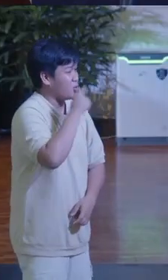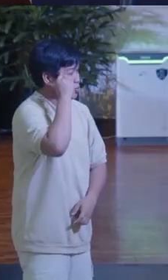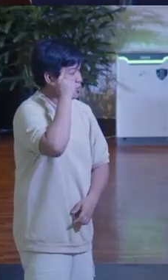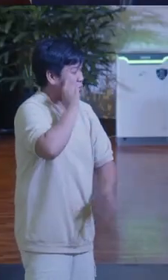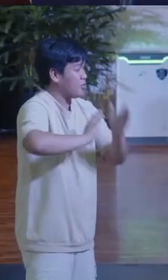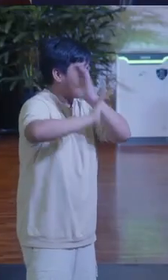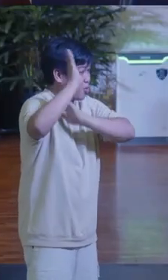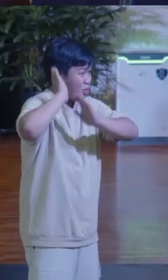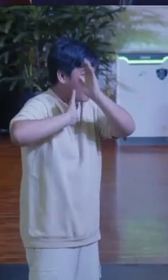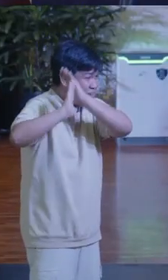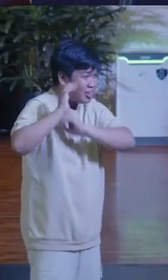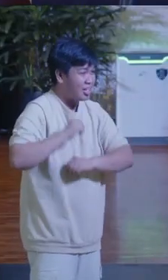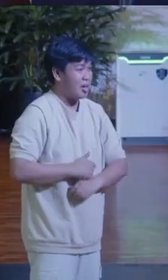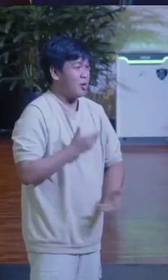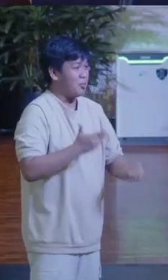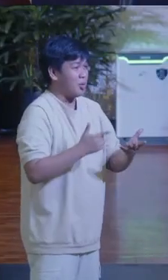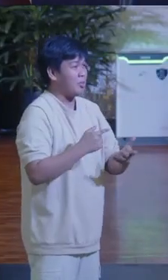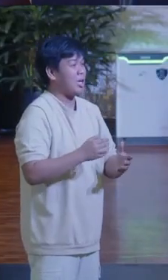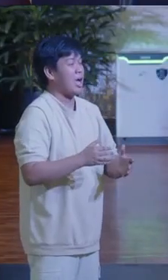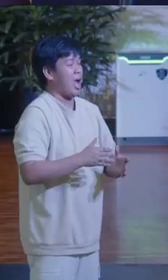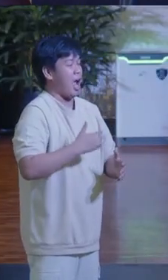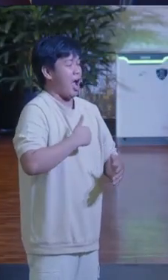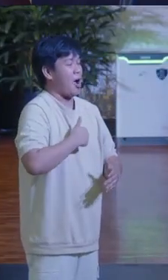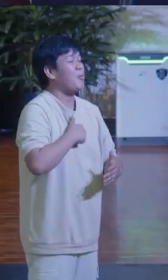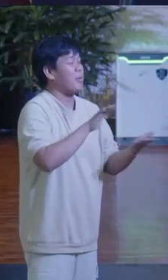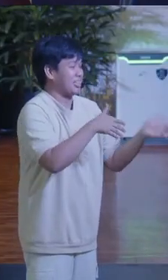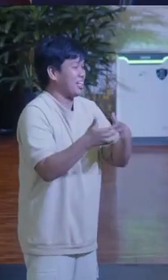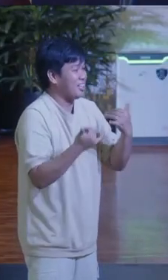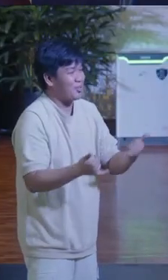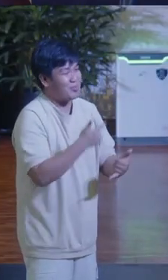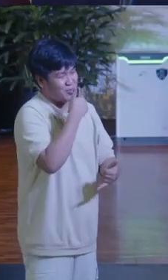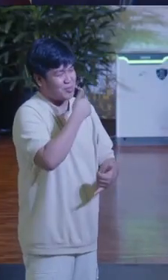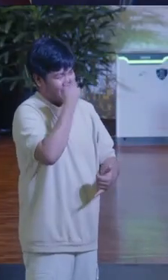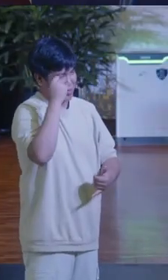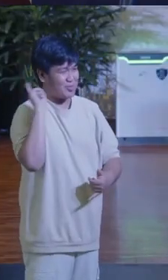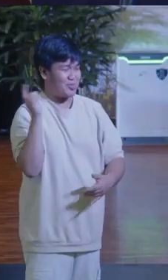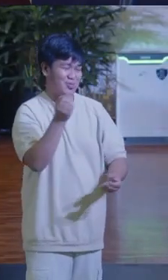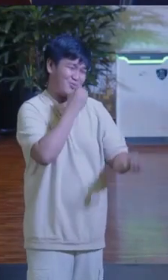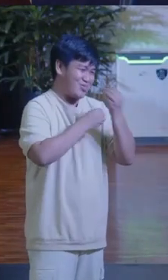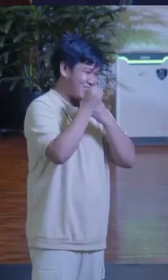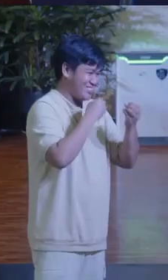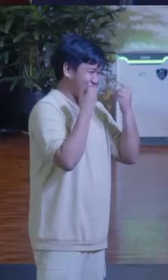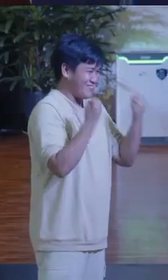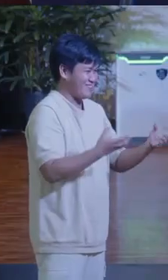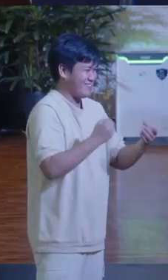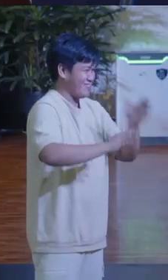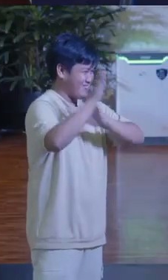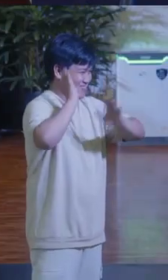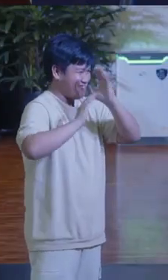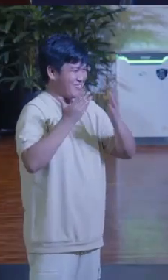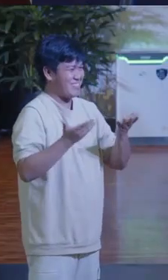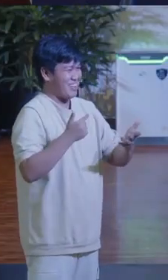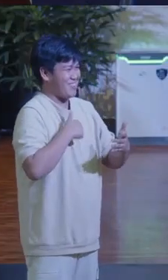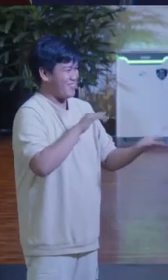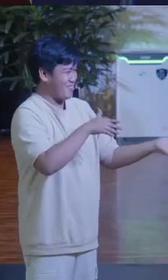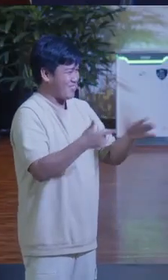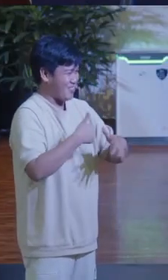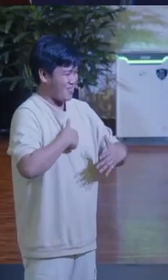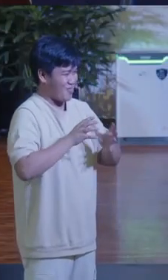Nagpaloko ako sa tatay ko eh. Tatay ko kasi pastor eh. Merong ganong tradisyon, kaugalian